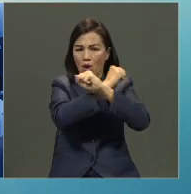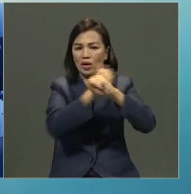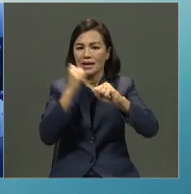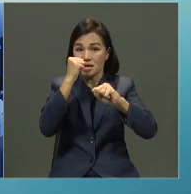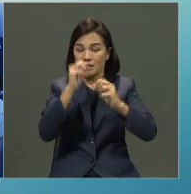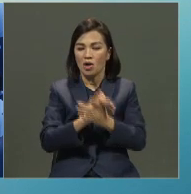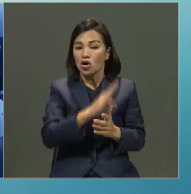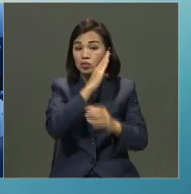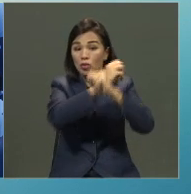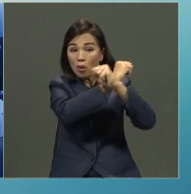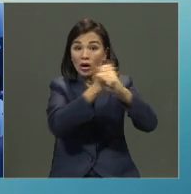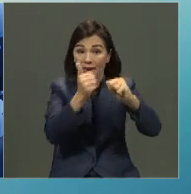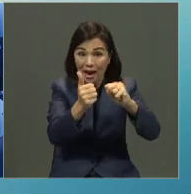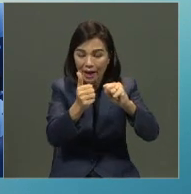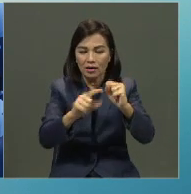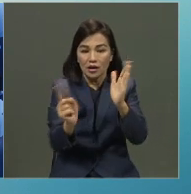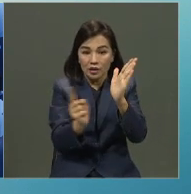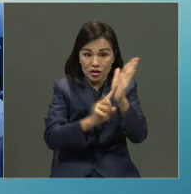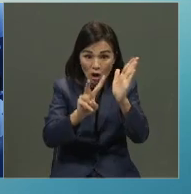วันข้างหน้าเพราะฉะนั้นตรงนี้กาสใหตกเราถึงอยากจะได้ไปต่อนะครับต้องไประยะ3